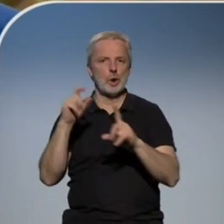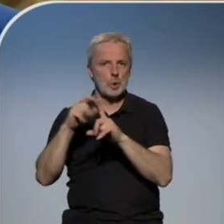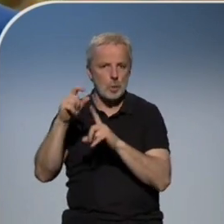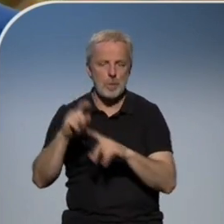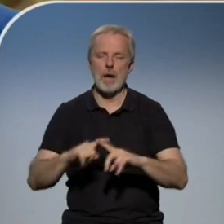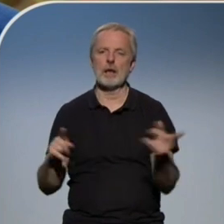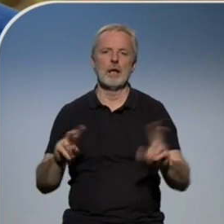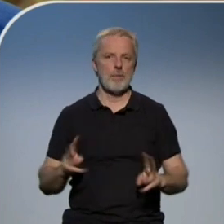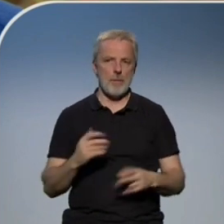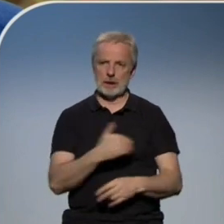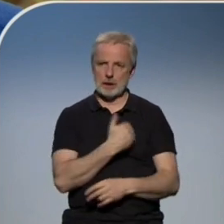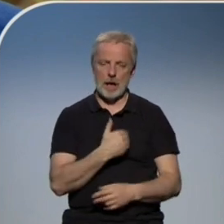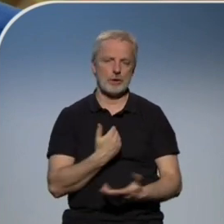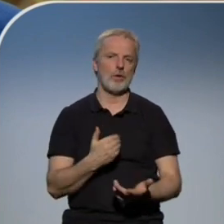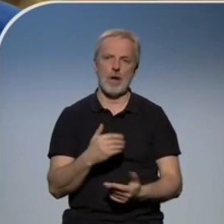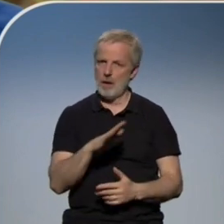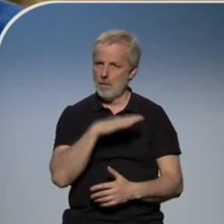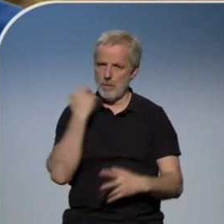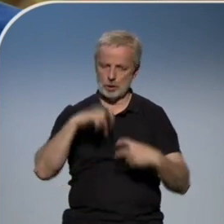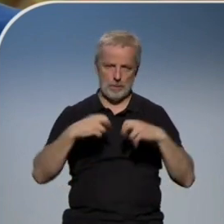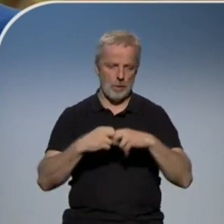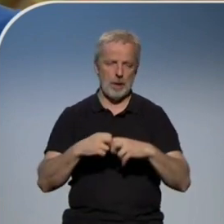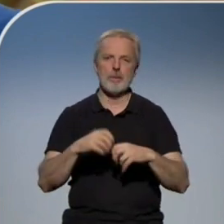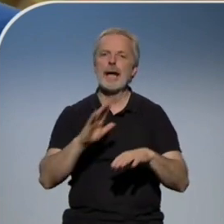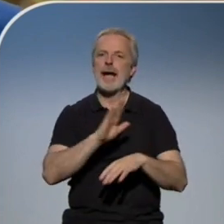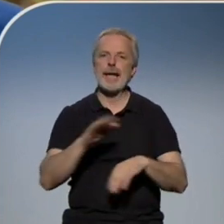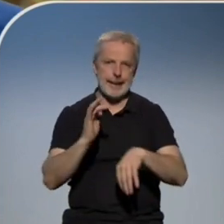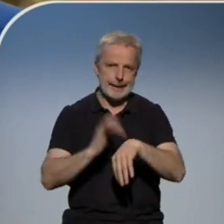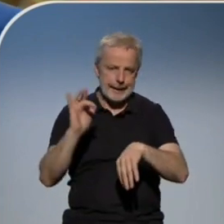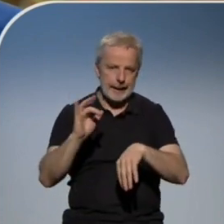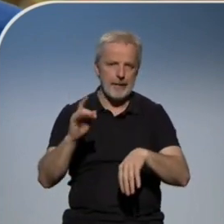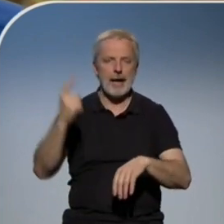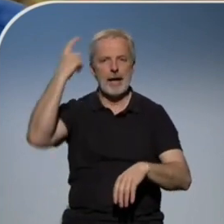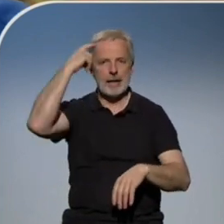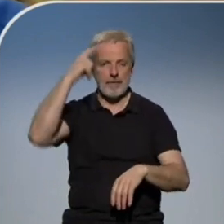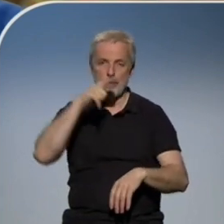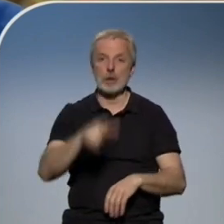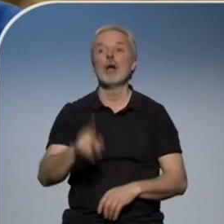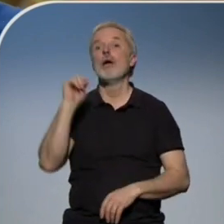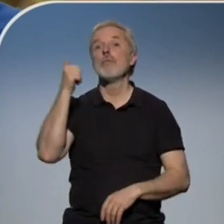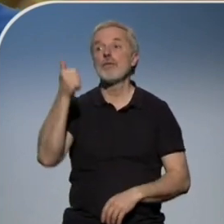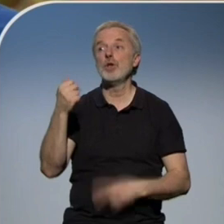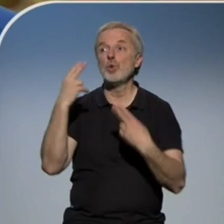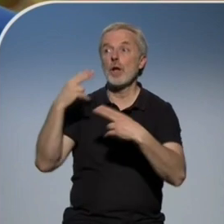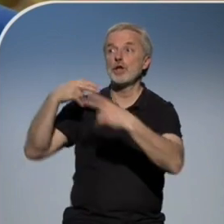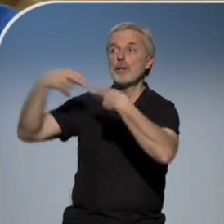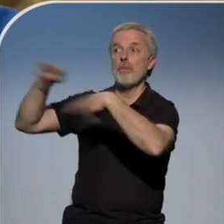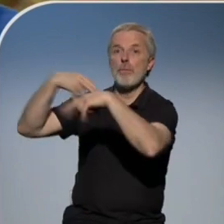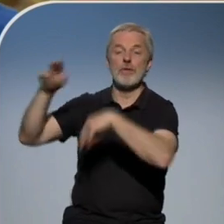ty děti reagují touto formou, když ty děti jsou třeba citlivější nebo vnímavější. Takže ideální popovídat s paní učitelkou o tom